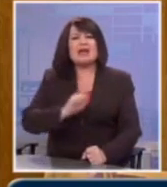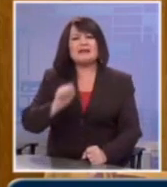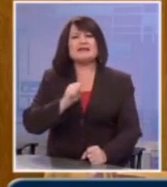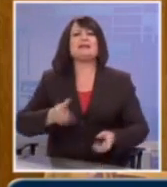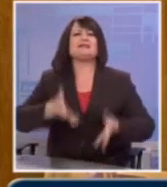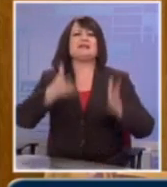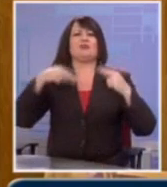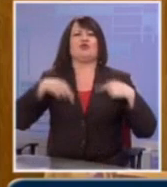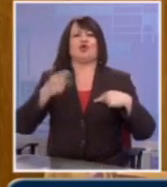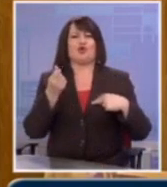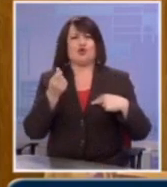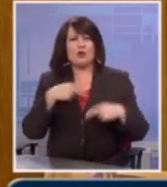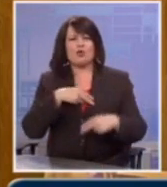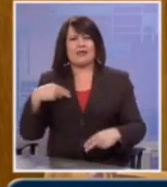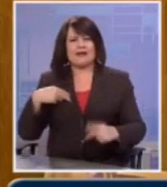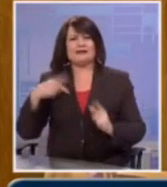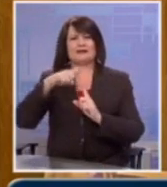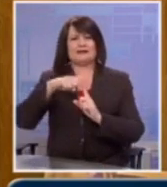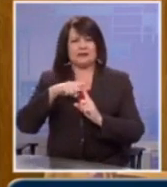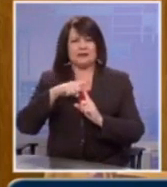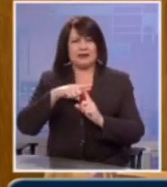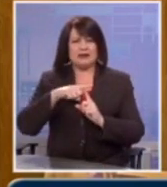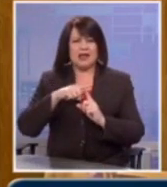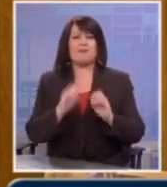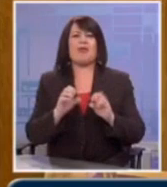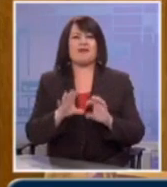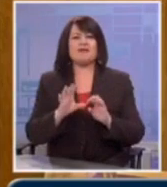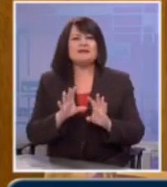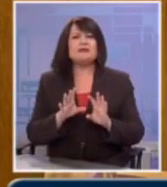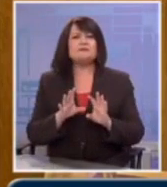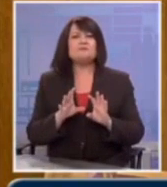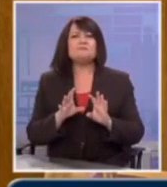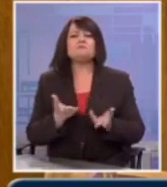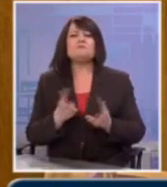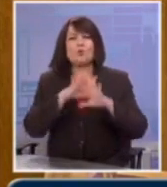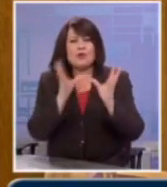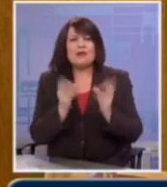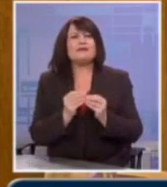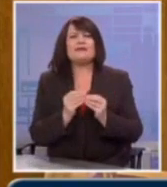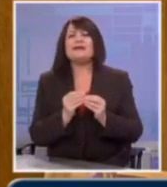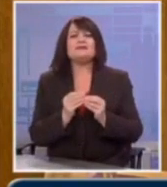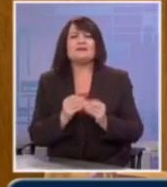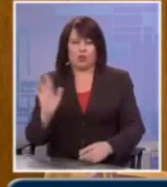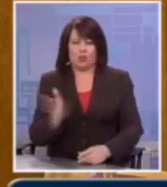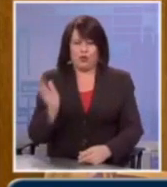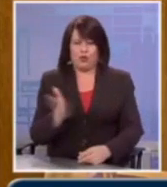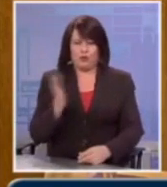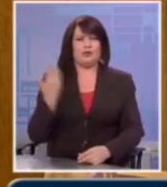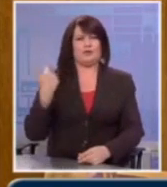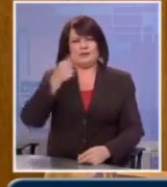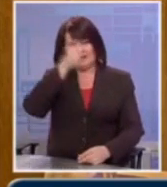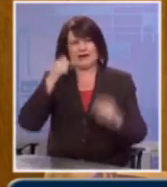οικονομικών οι καθηγητές στην τεχνική εκπαίδευση αυτοί όλοι δηλαδή που απολύθηκαν το